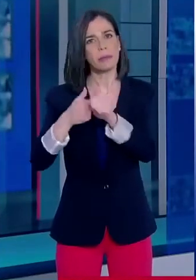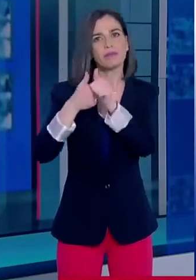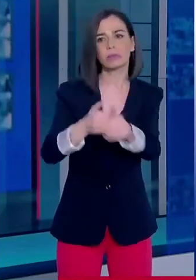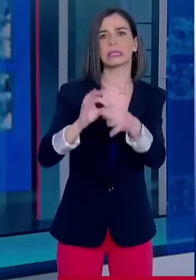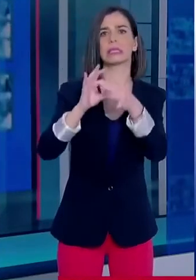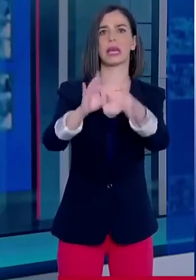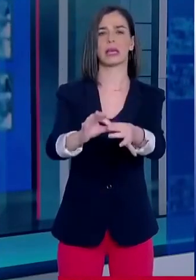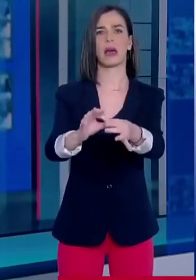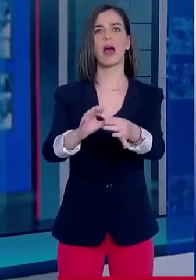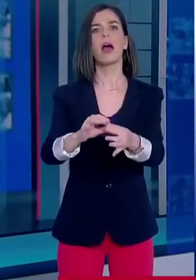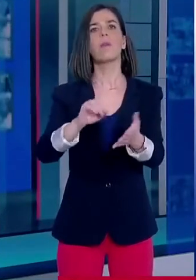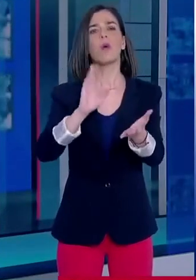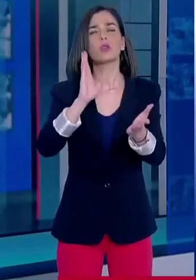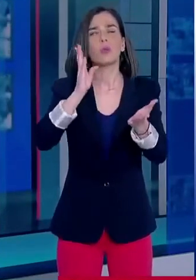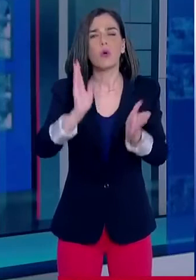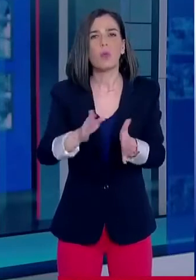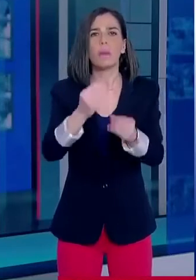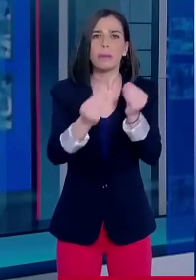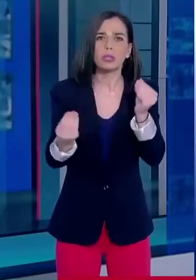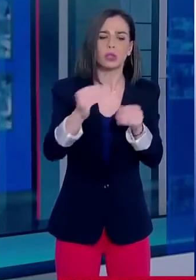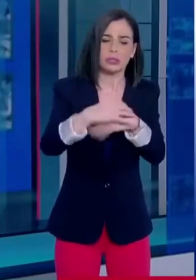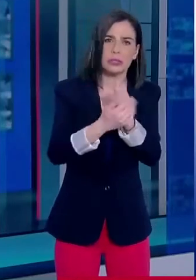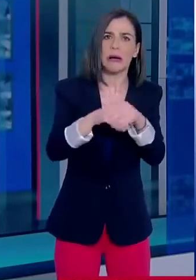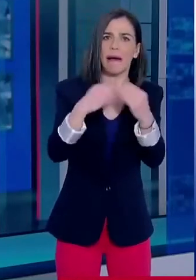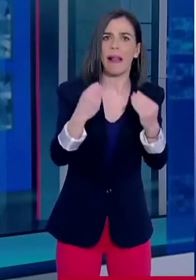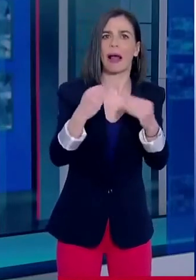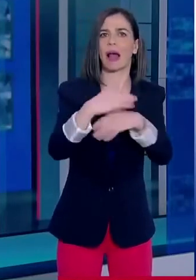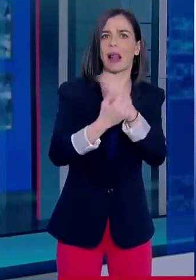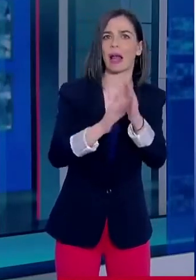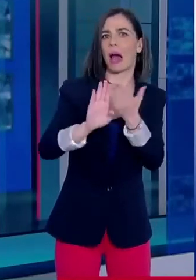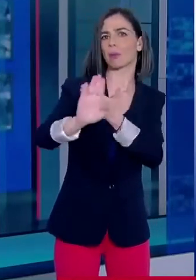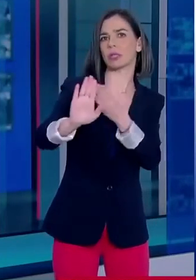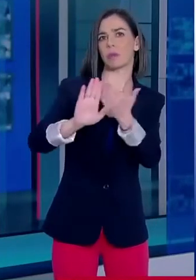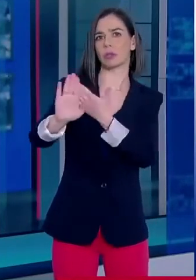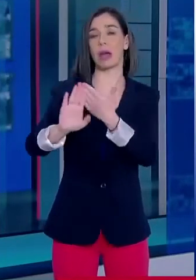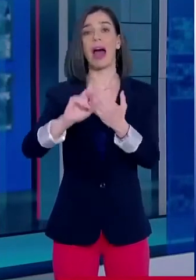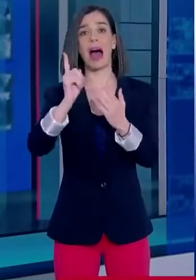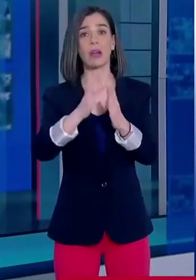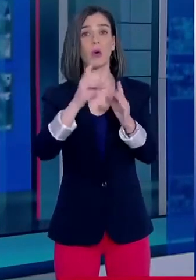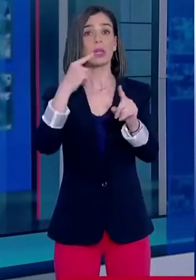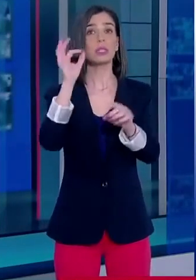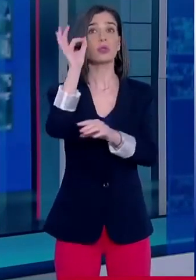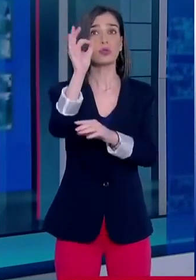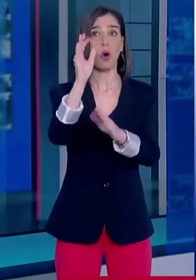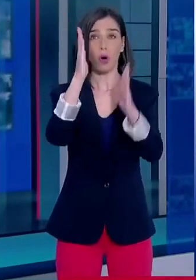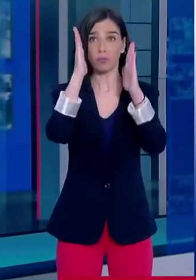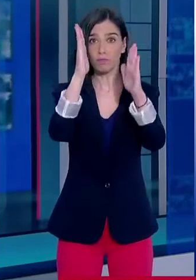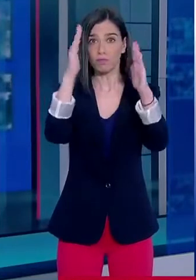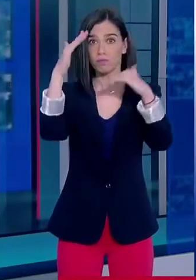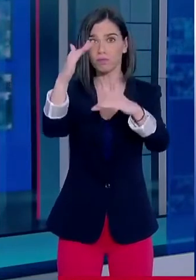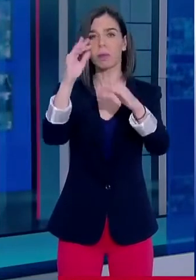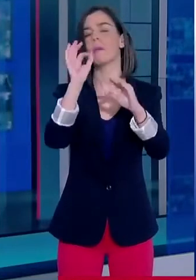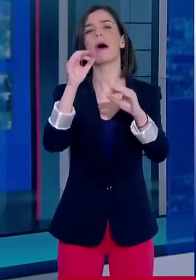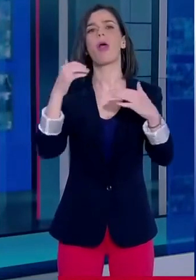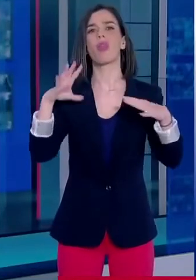εφαρμόζουμε όσο πιο σχολαστικά μπορούμε. Εάν υπάρχει μια προσήλωση όλων μας στον κοινό στόχο, αν δεν